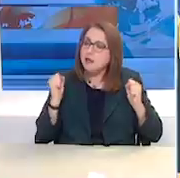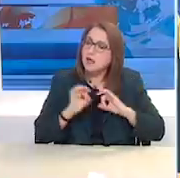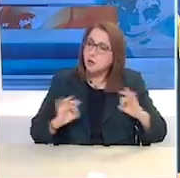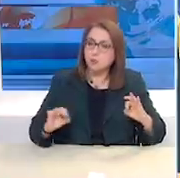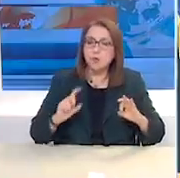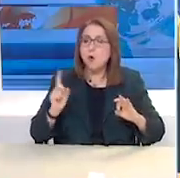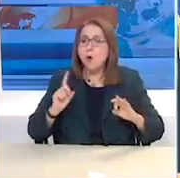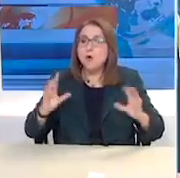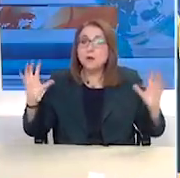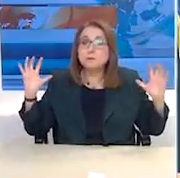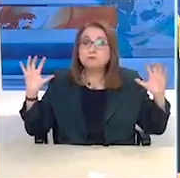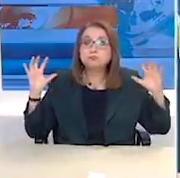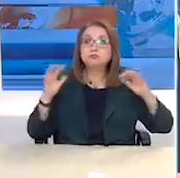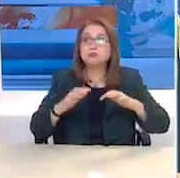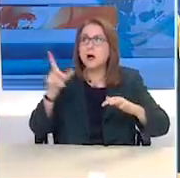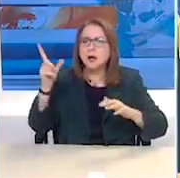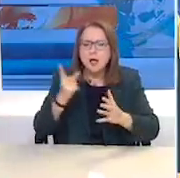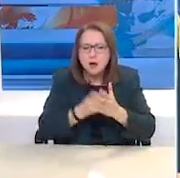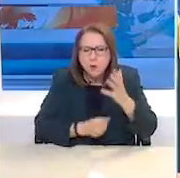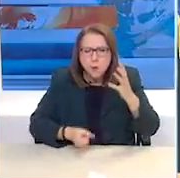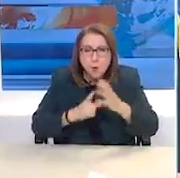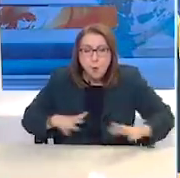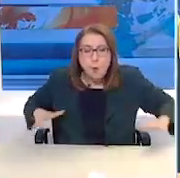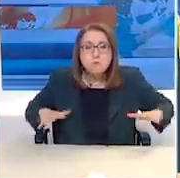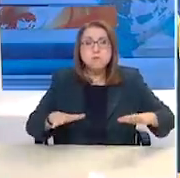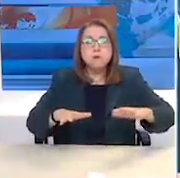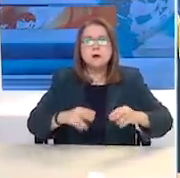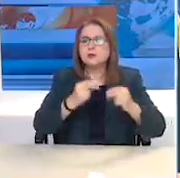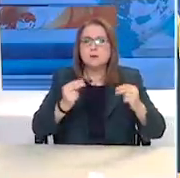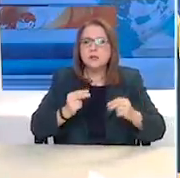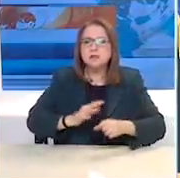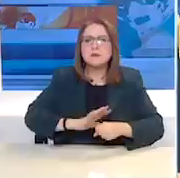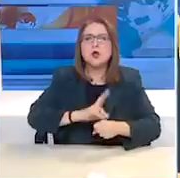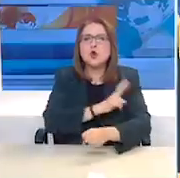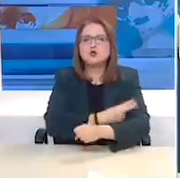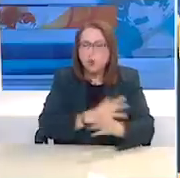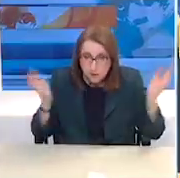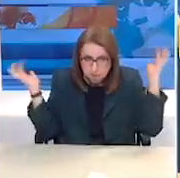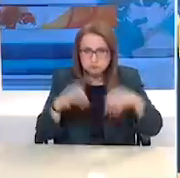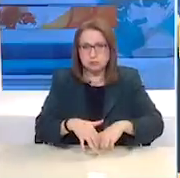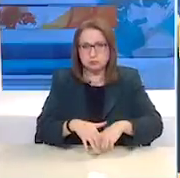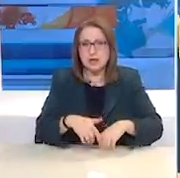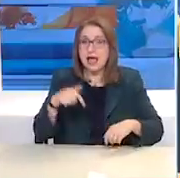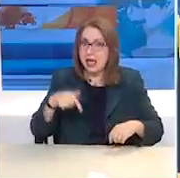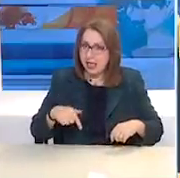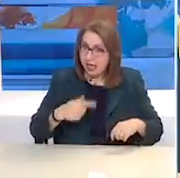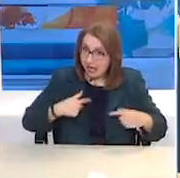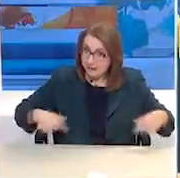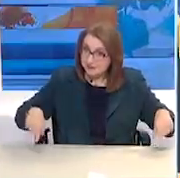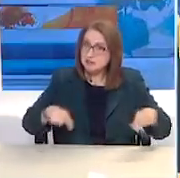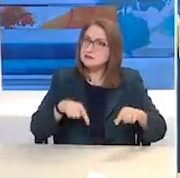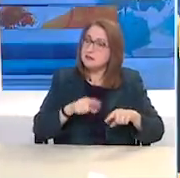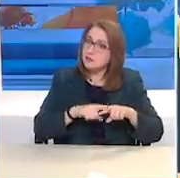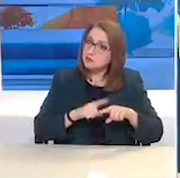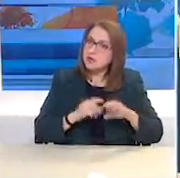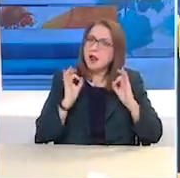Εμείς δεν είδαμε τέτοια απότομη κορυφή. Το σύστημα υγείας μας πιέστηκε λιγότερο, χάρη στις προσπάθειες όλων. Το ρο 0 στην